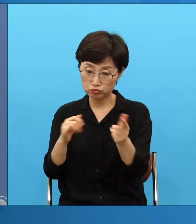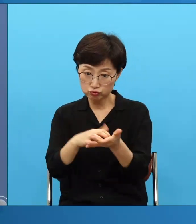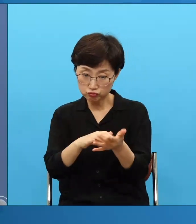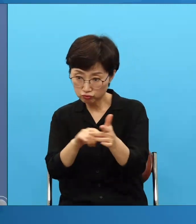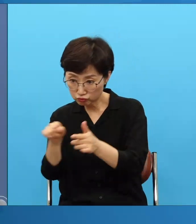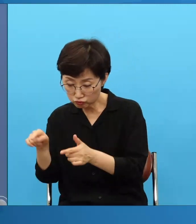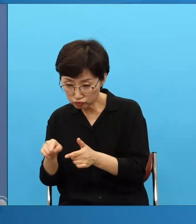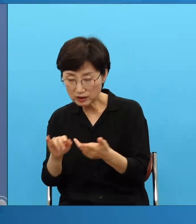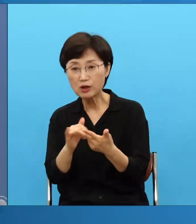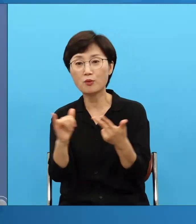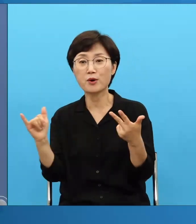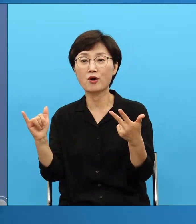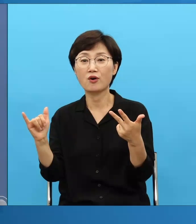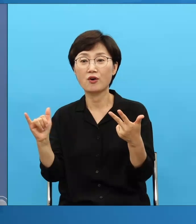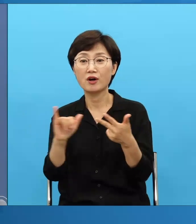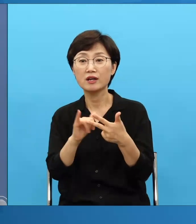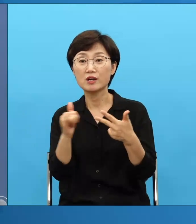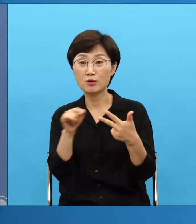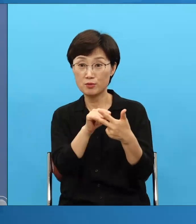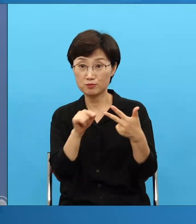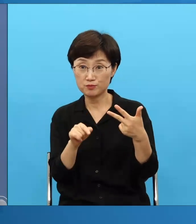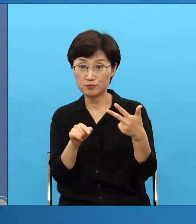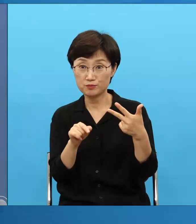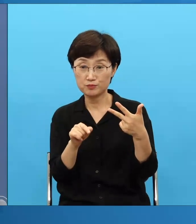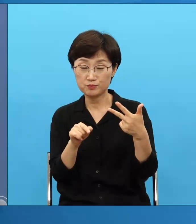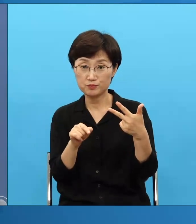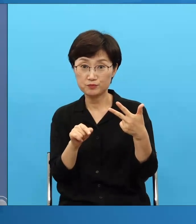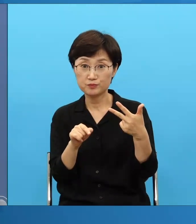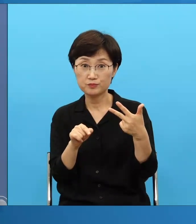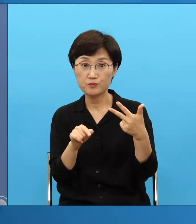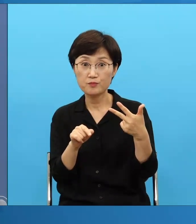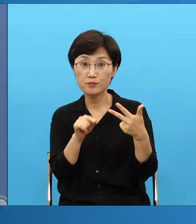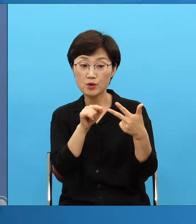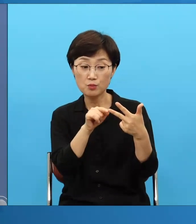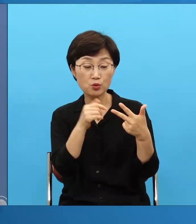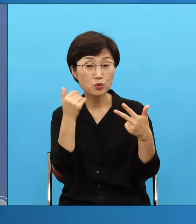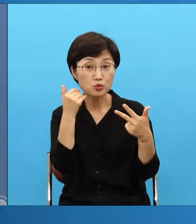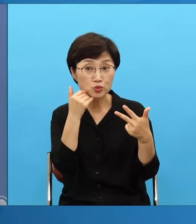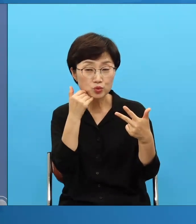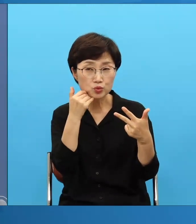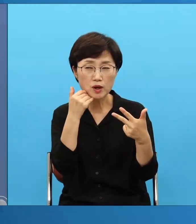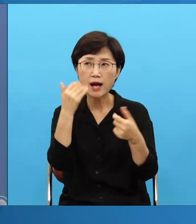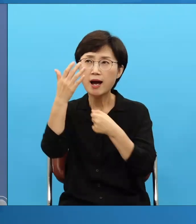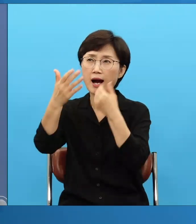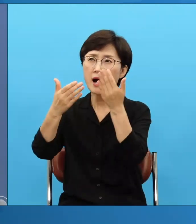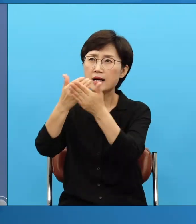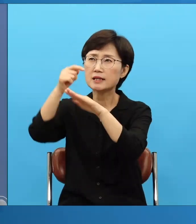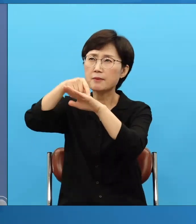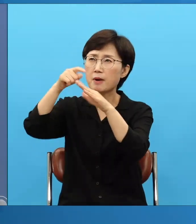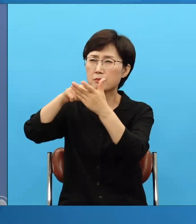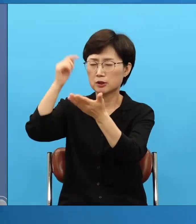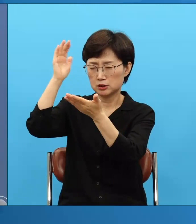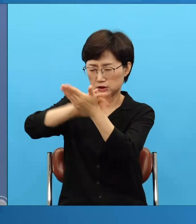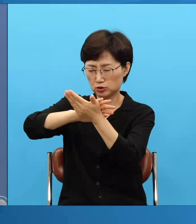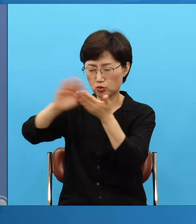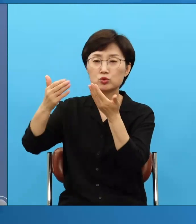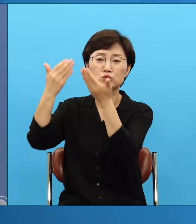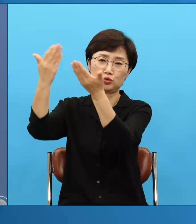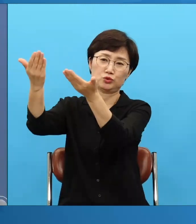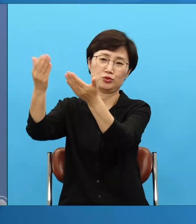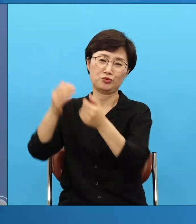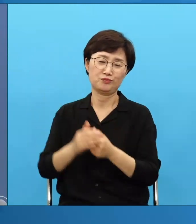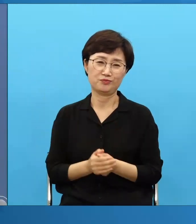has 7 individuals. 이 사람들은 하나님을 시원케 한 자들이에요. These are the individuals that really refresh 뭡니까? the spirit of